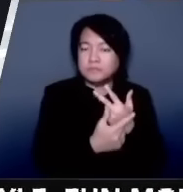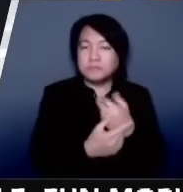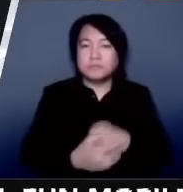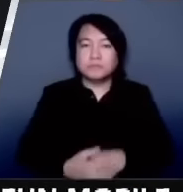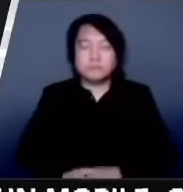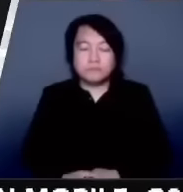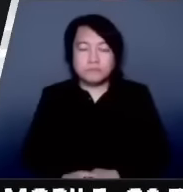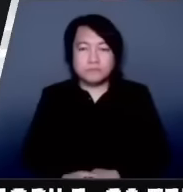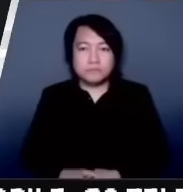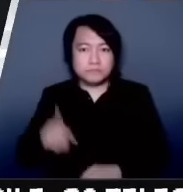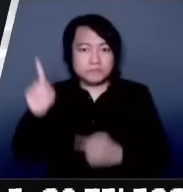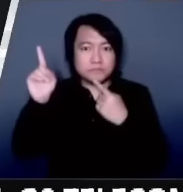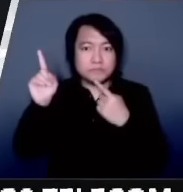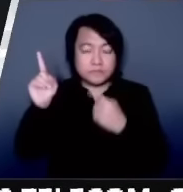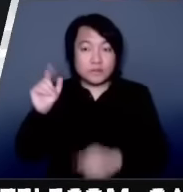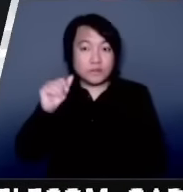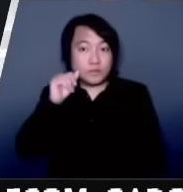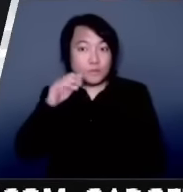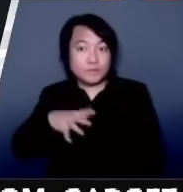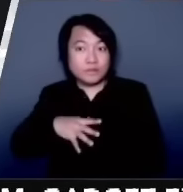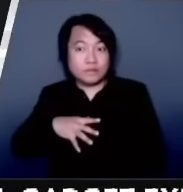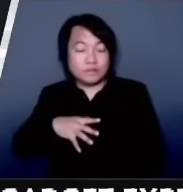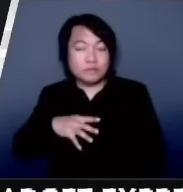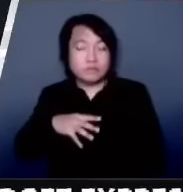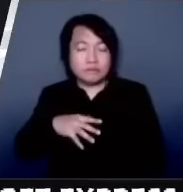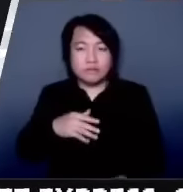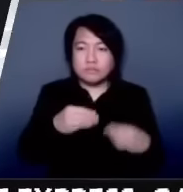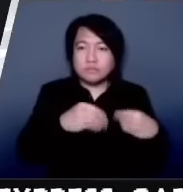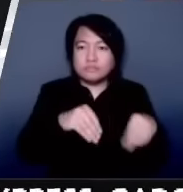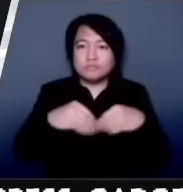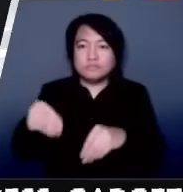yung nagsusupply ng shabu rito sa